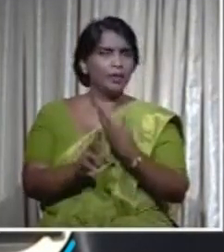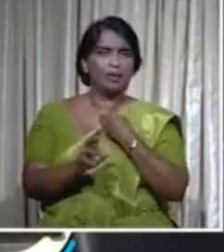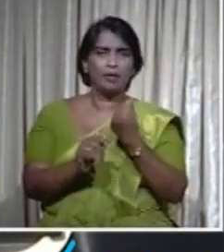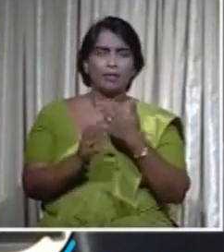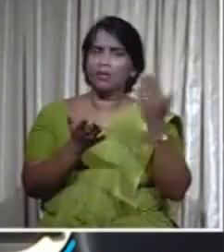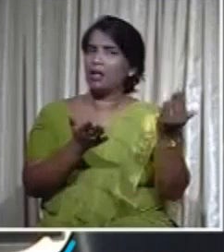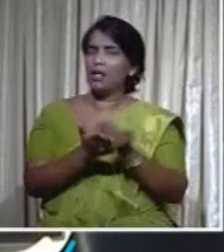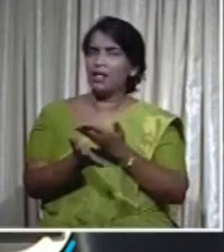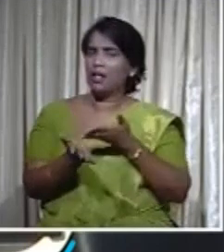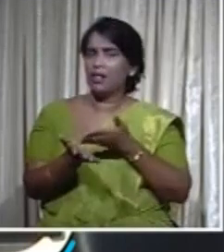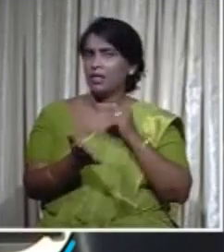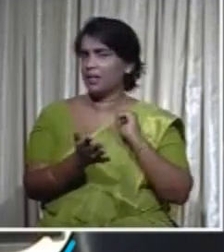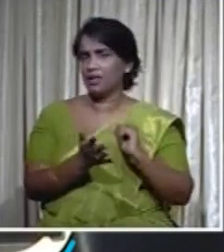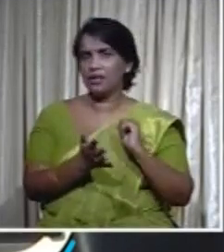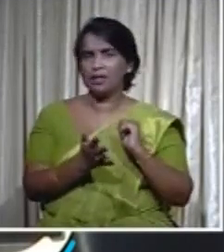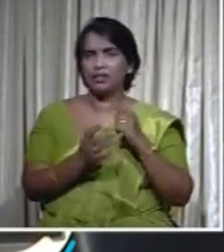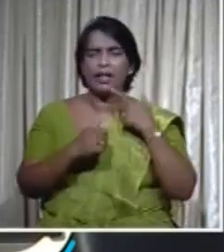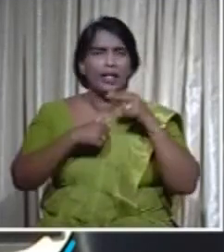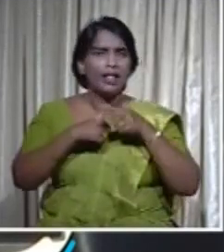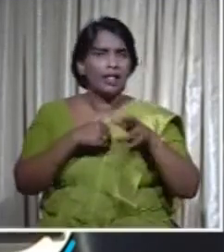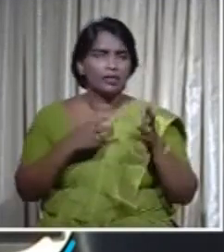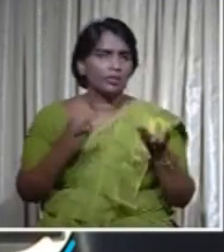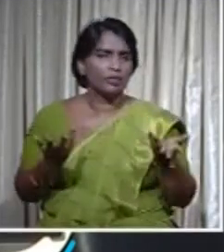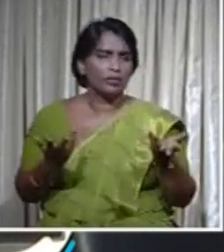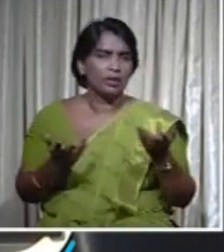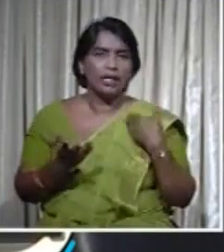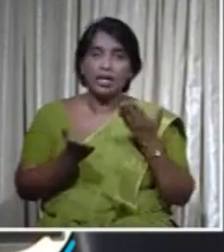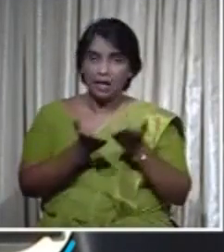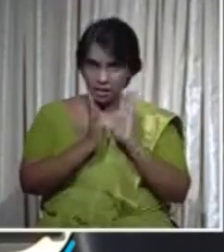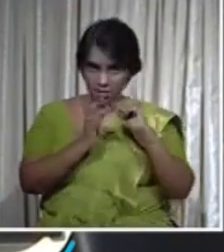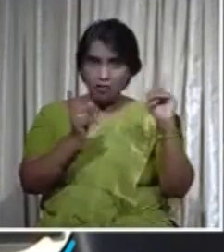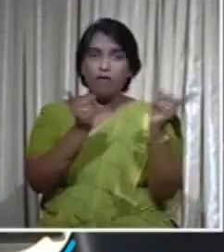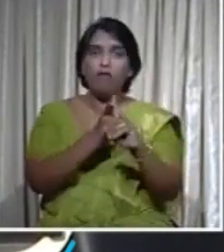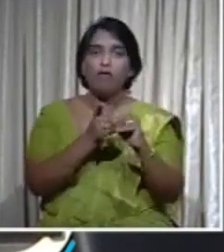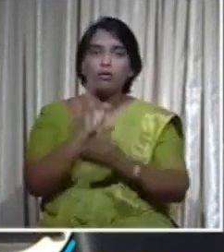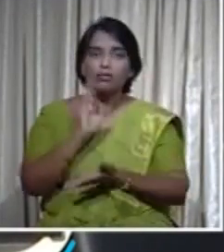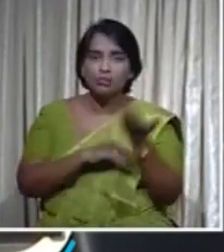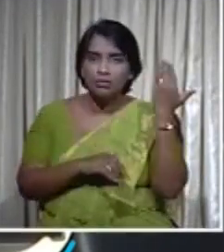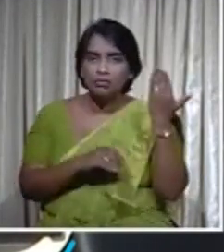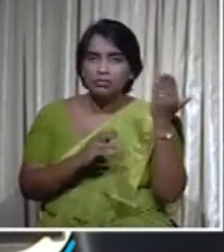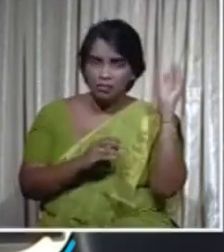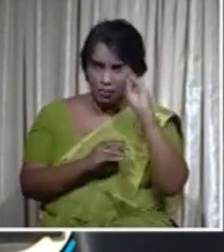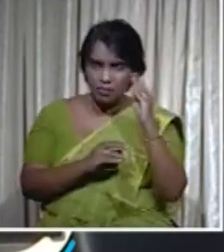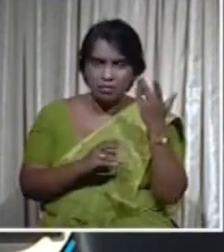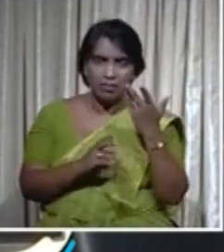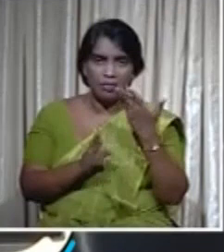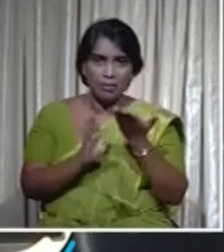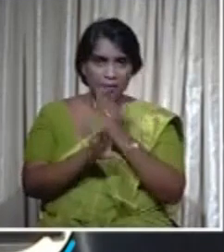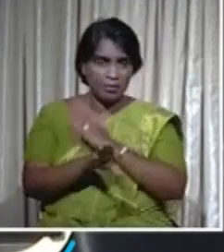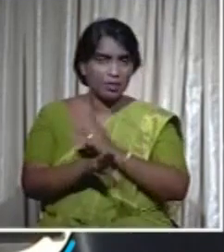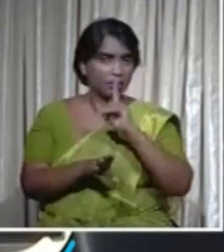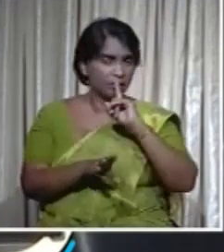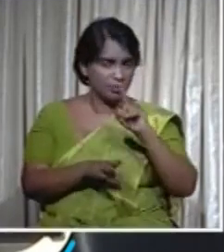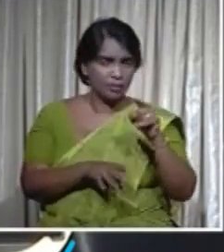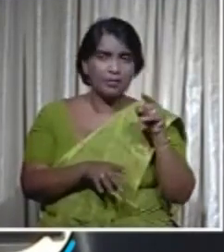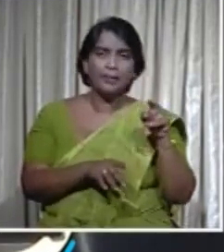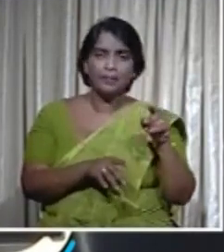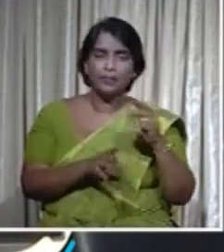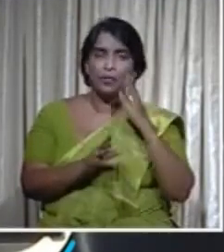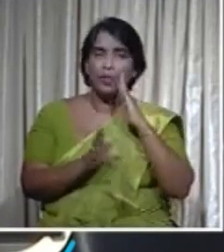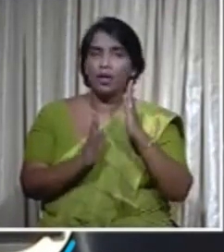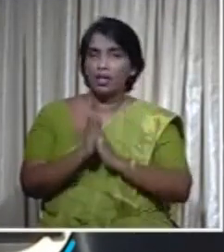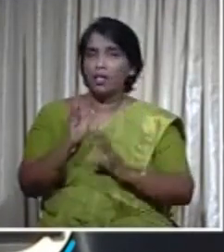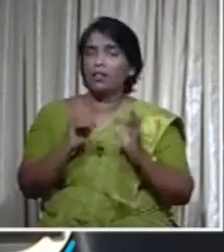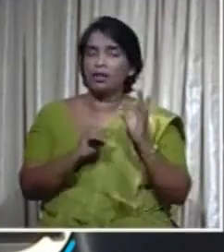நீங்கள் இந்தியாவிடமா? எங்களுடைய எனக்கு முன் பேசிய வெளிவாரத்துறை அமைச்சர் அவர்கள்